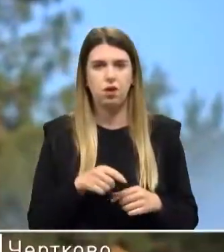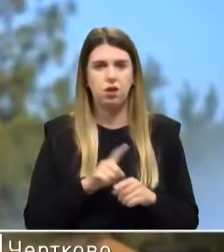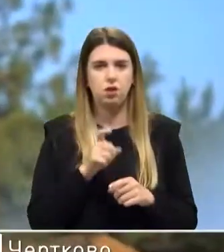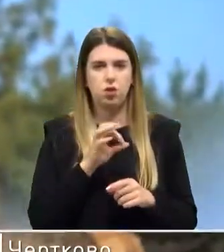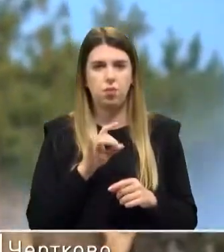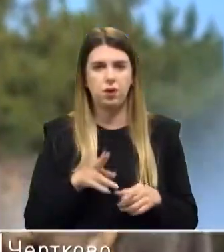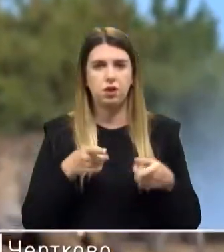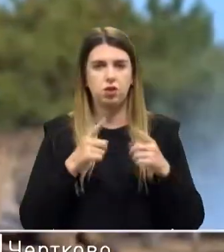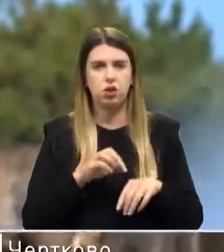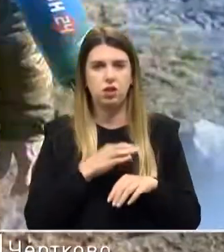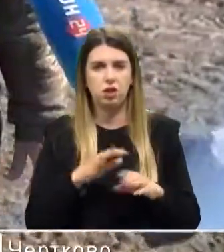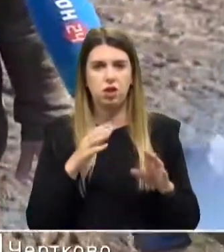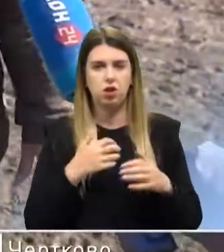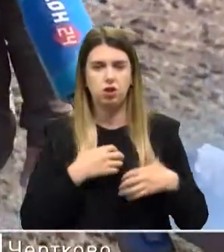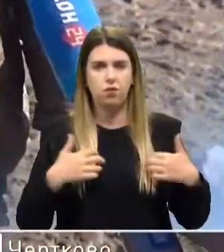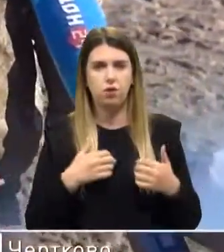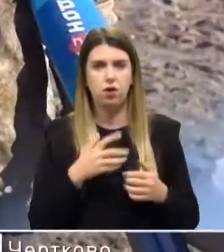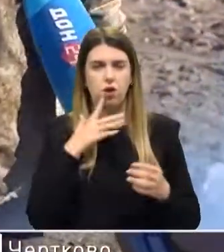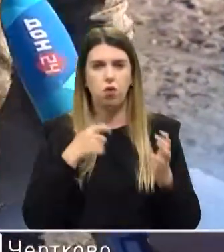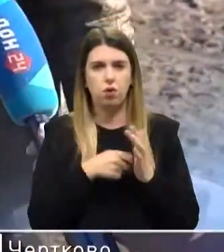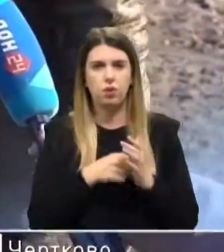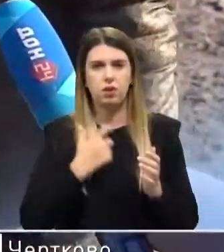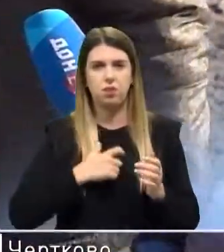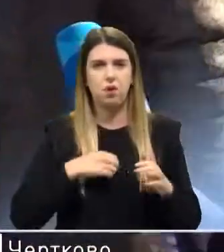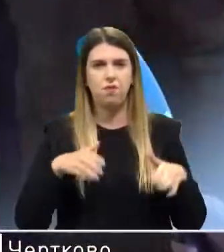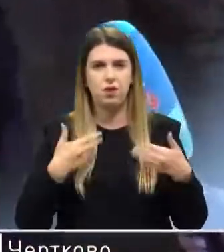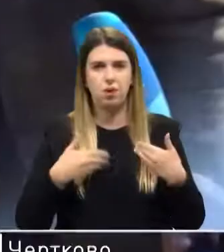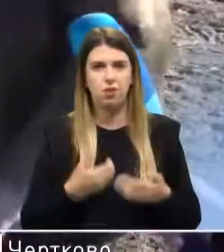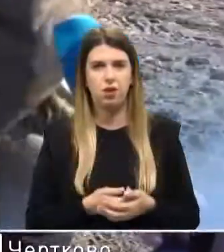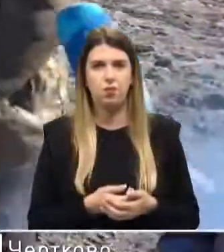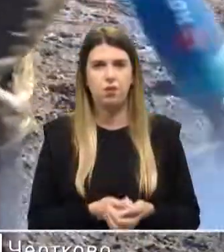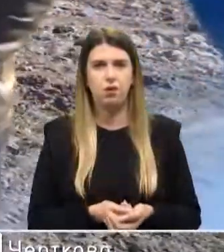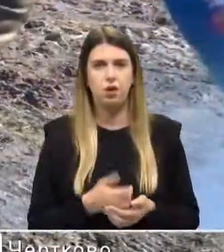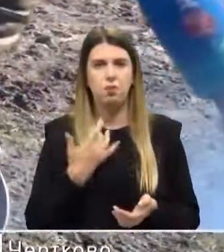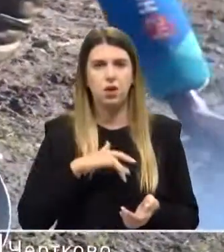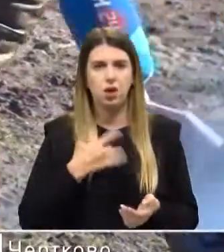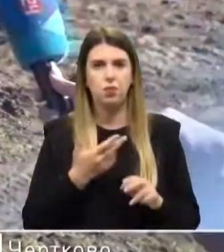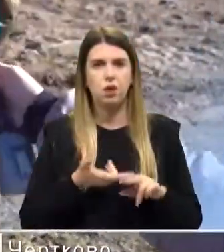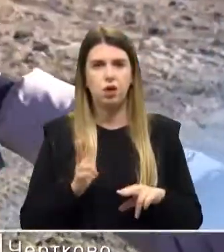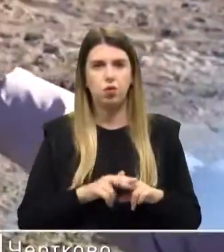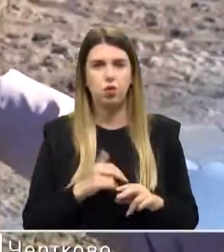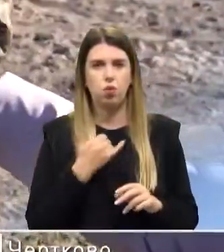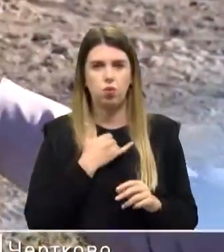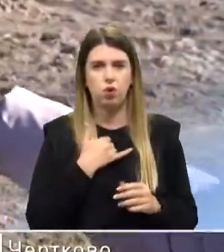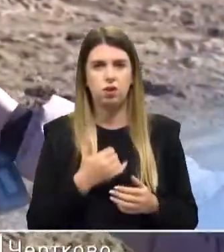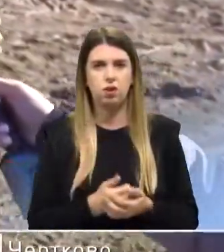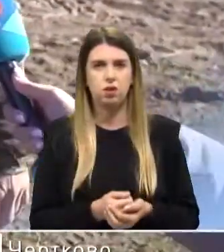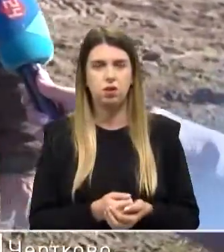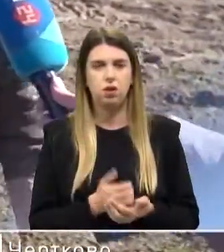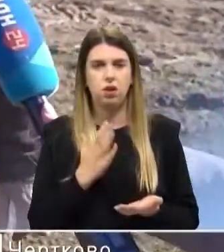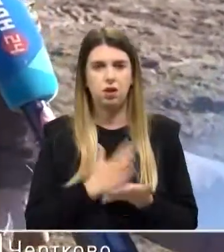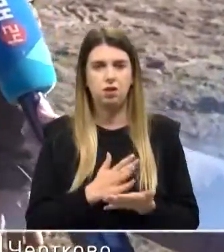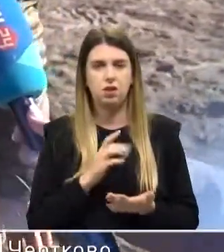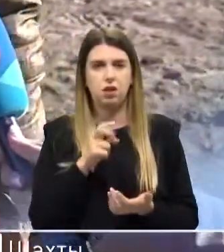это настоящие дикие животные. Насыщают себя витаминами, теми минералами, которые у нас находятся